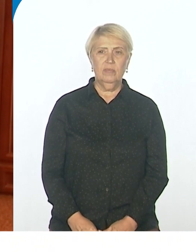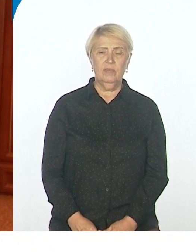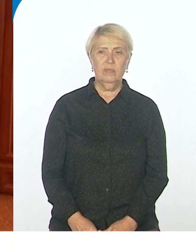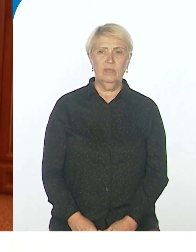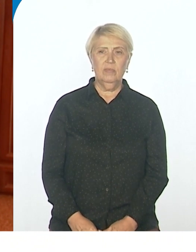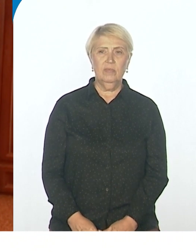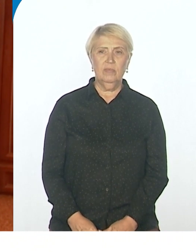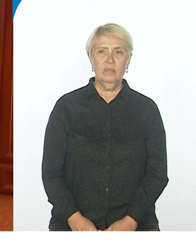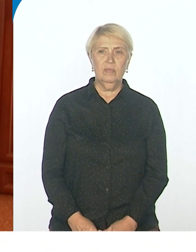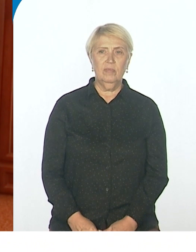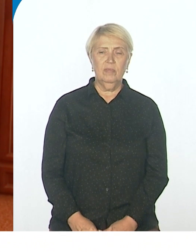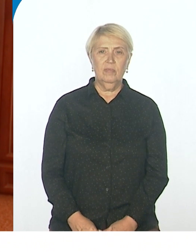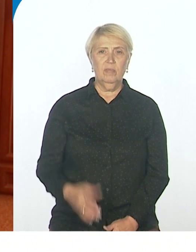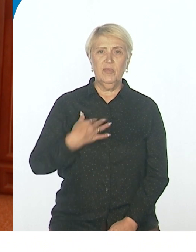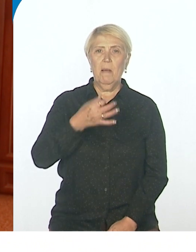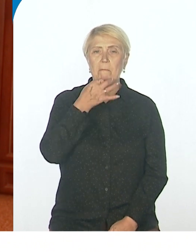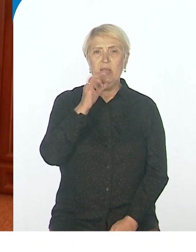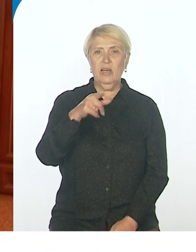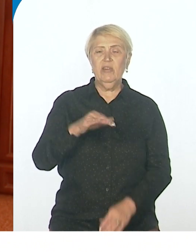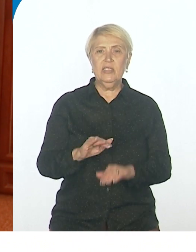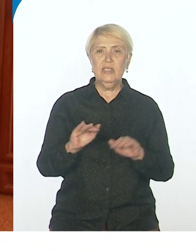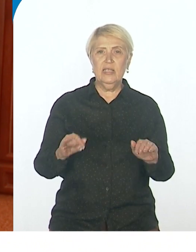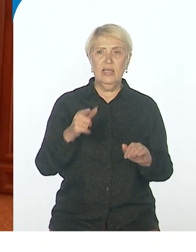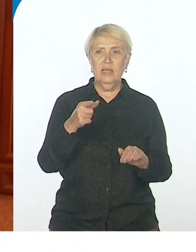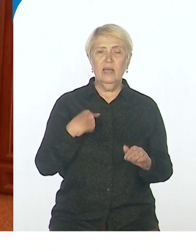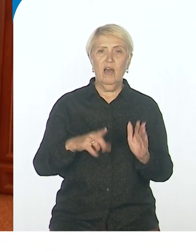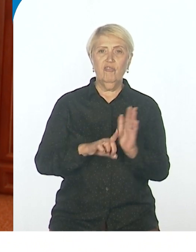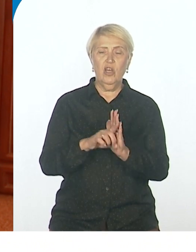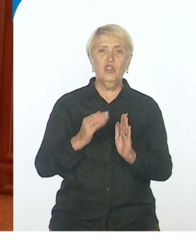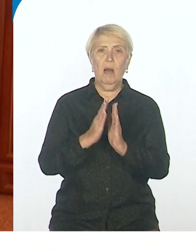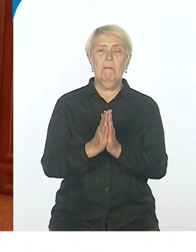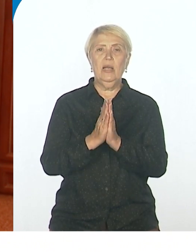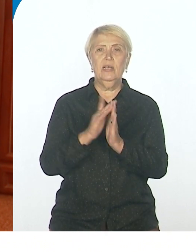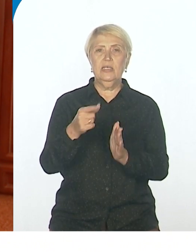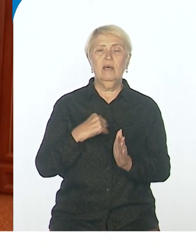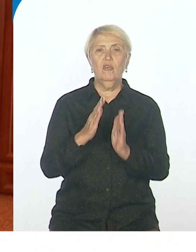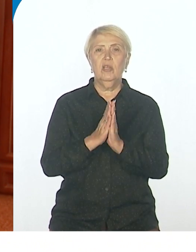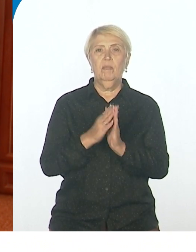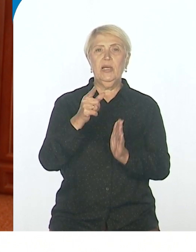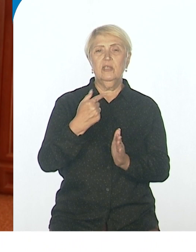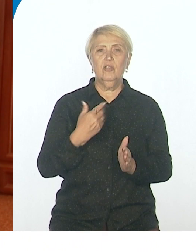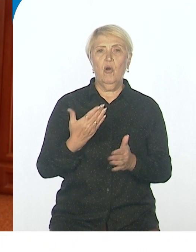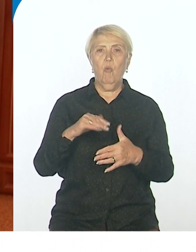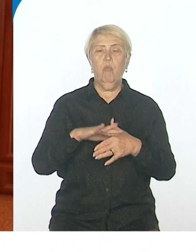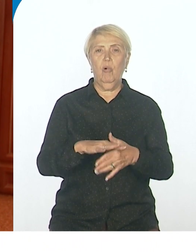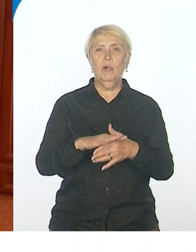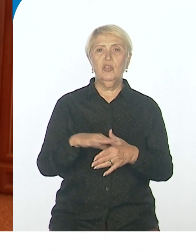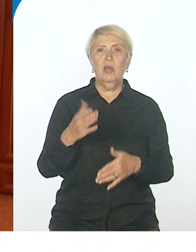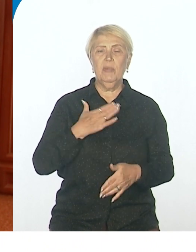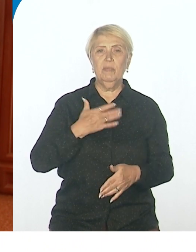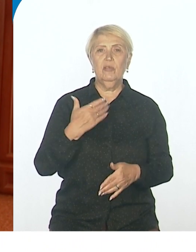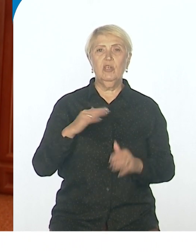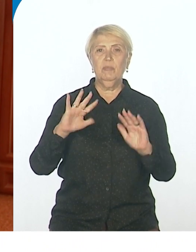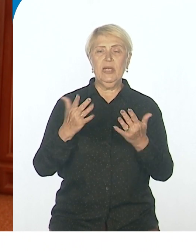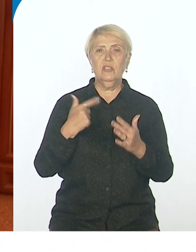отобрал какие-то молитвы, которые мне понравились. И начал молиться. Просто при мне произошла ситуация, когда там была